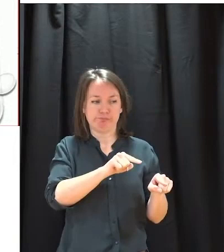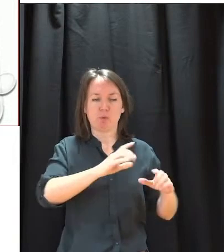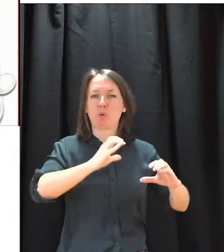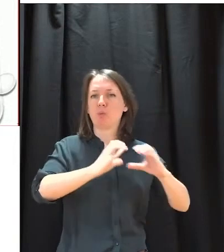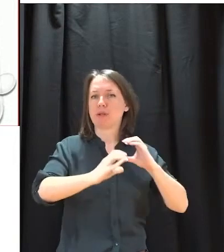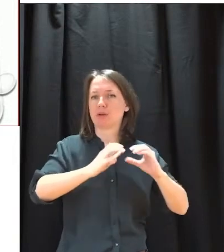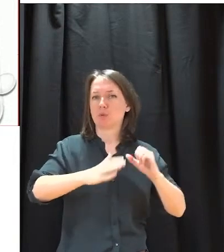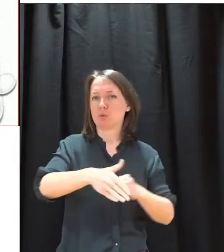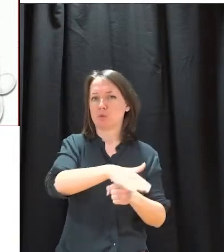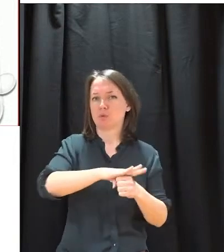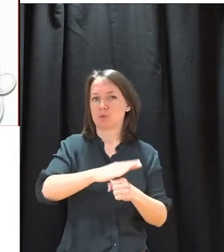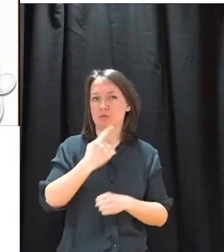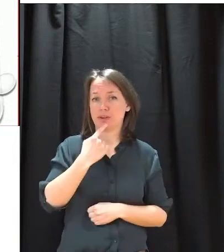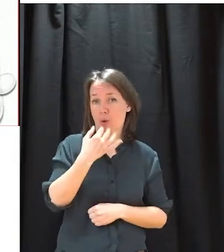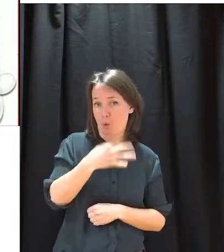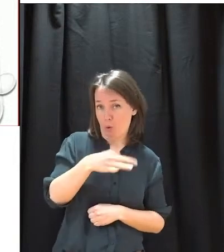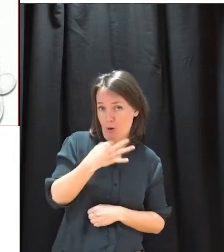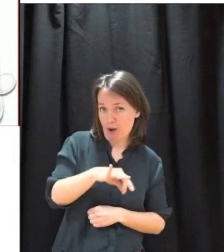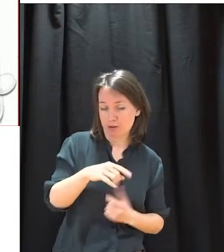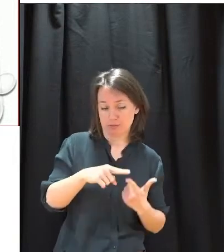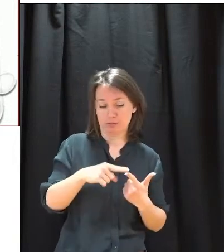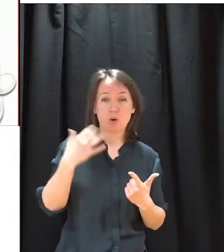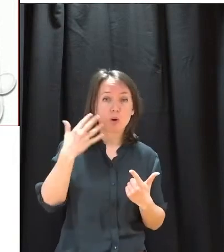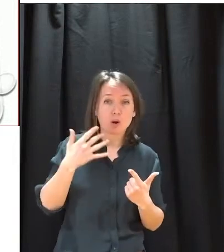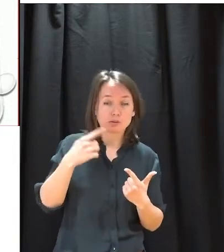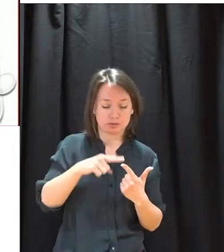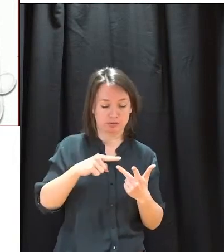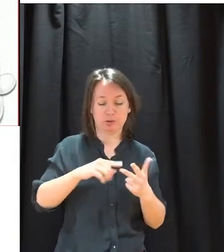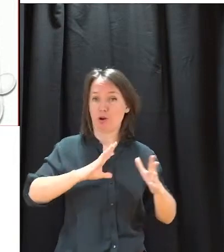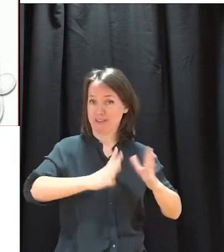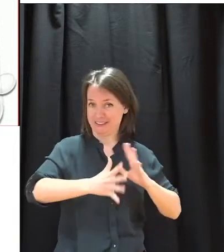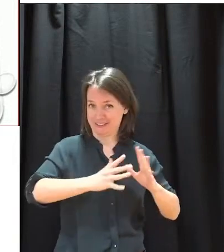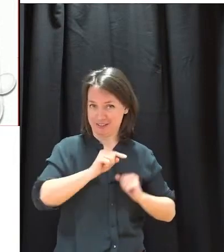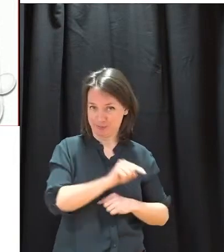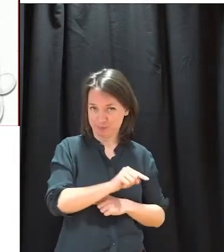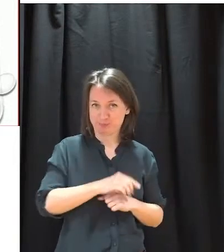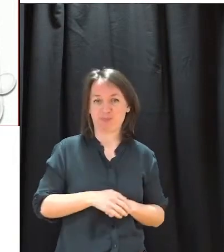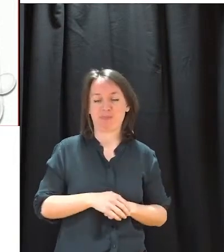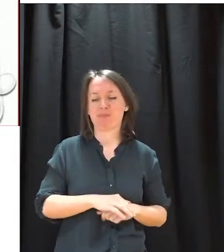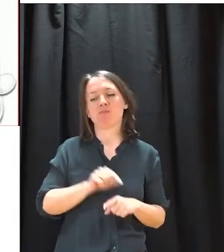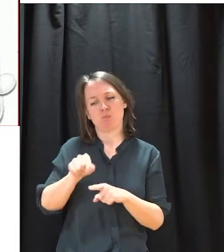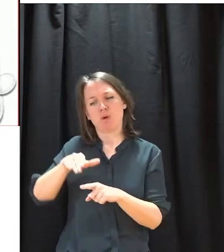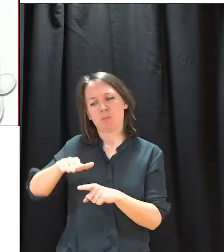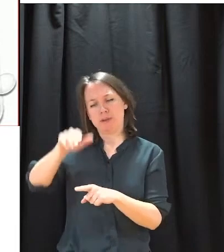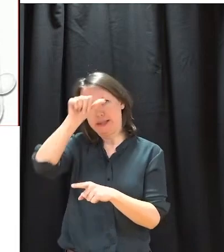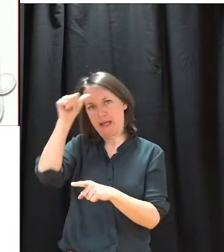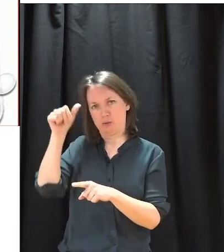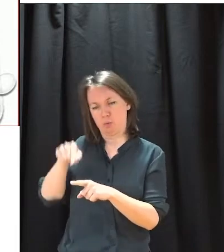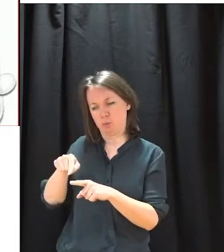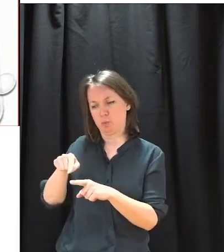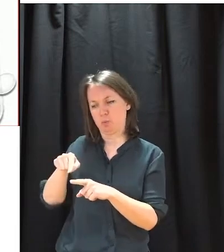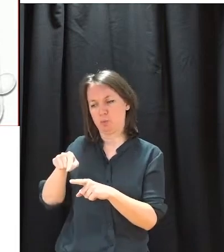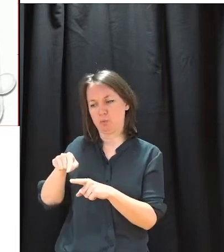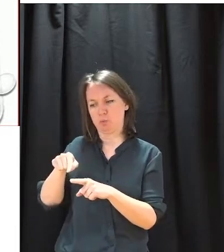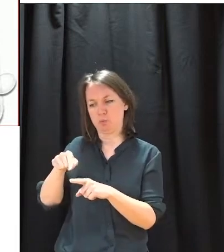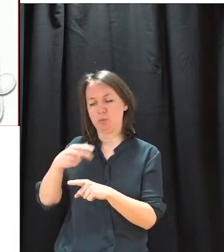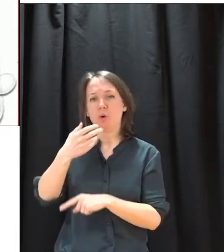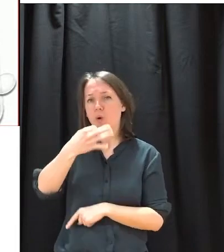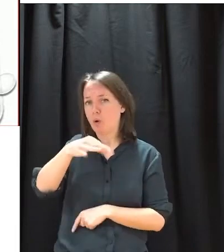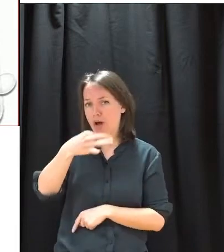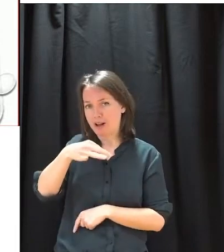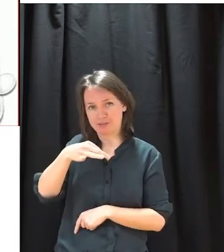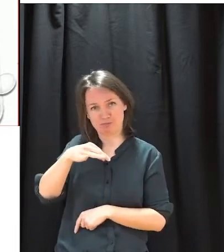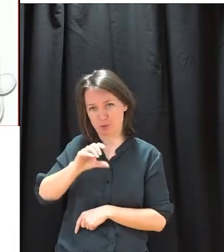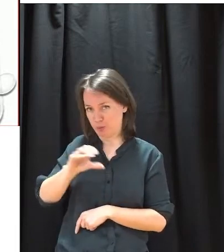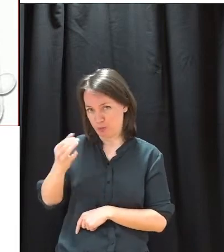aura l'oral, du code et de la langue des signes. Et le petit garçon, lui, il est dans de l'oral exclusif au départ et ensuite il aura